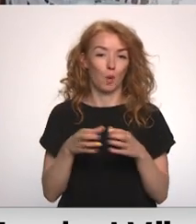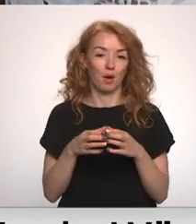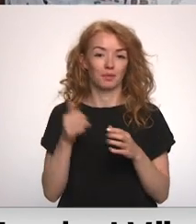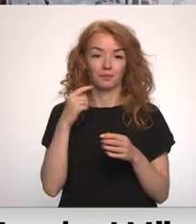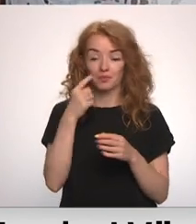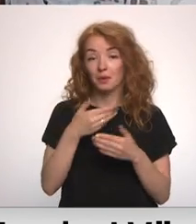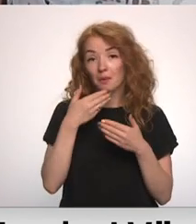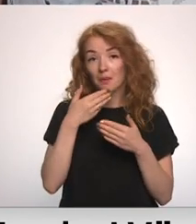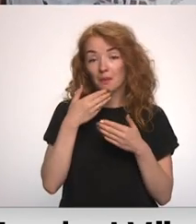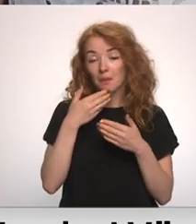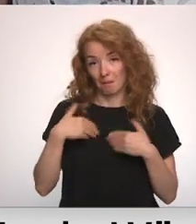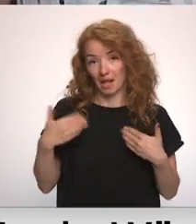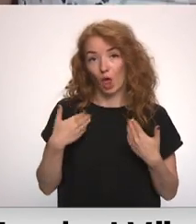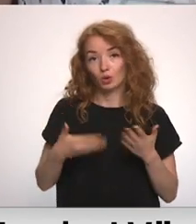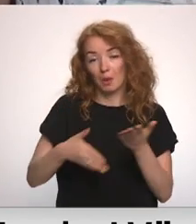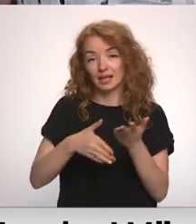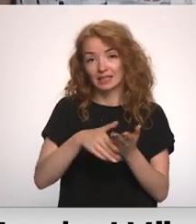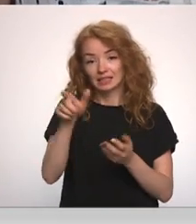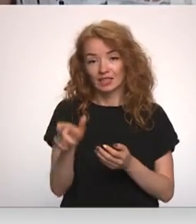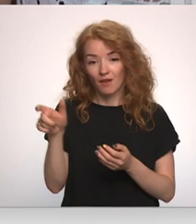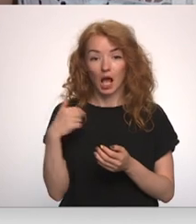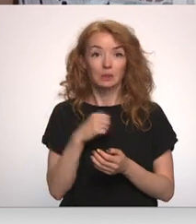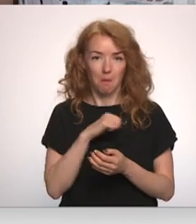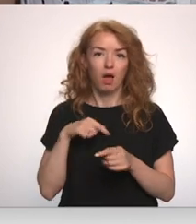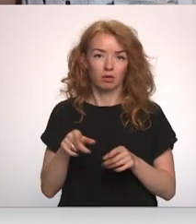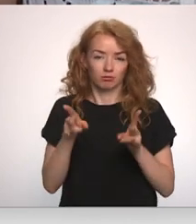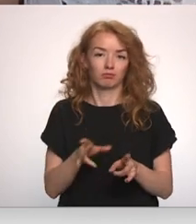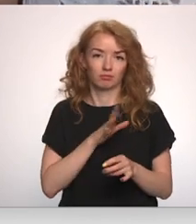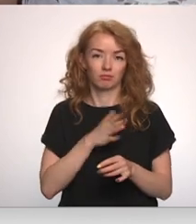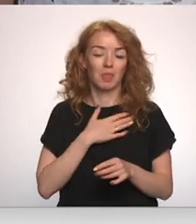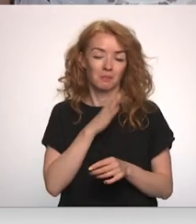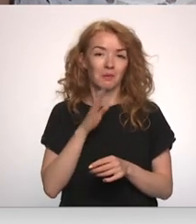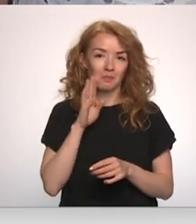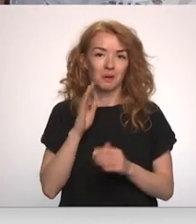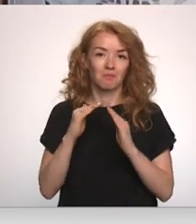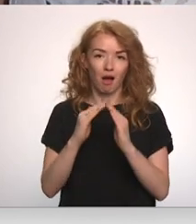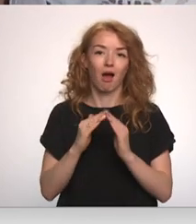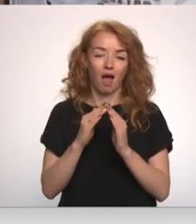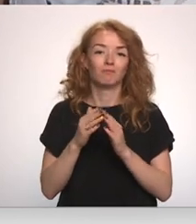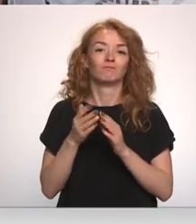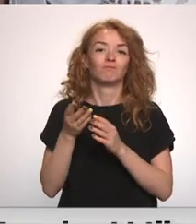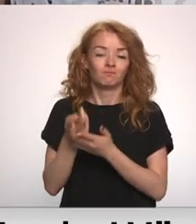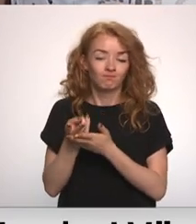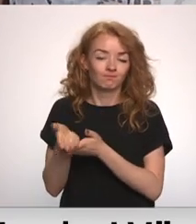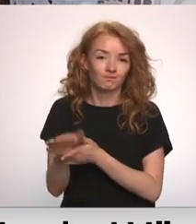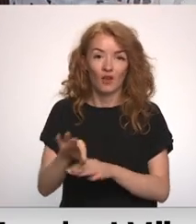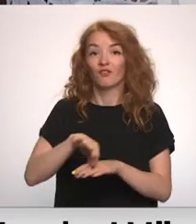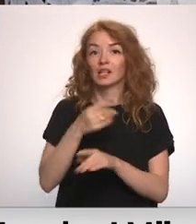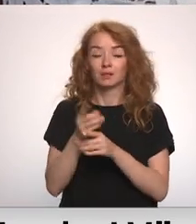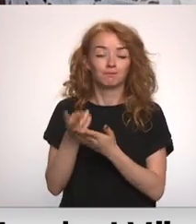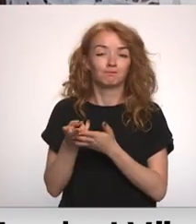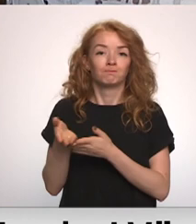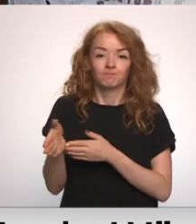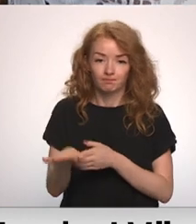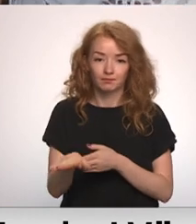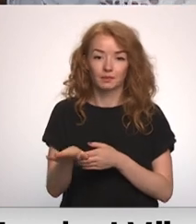Patīk palīdzēt cilvēkiem, ja, un es esmu tam pati cauri gājusi, ja, man mamma mājās aizgāja un vīrs mājās aizgāja, un